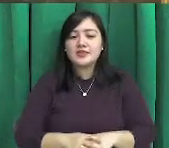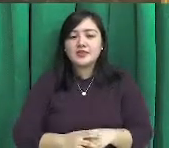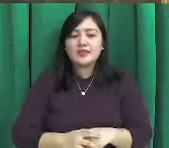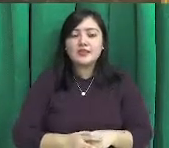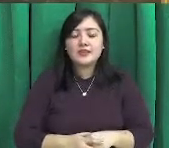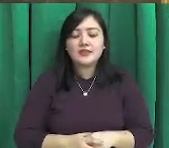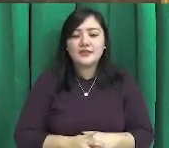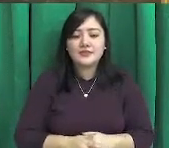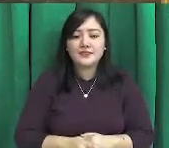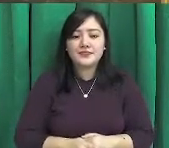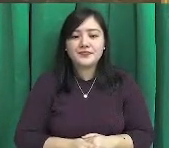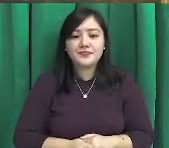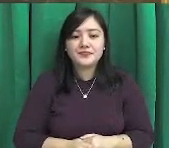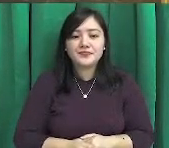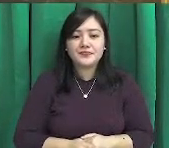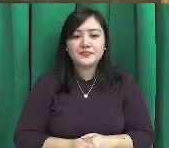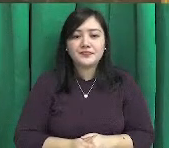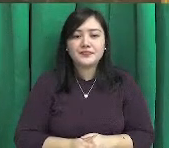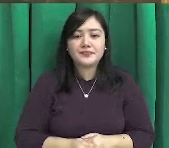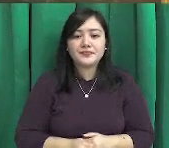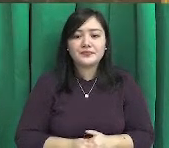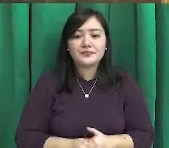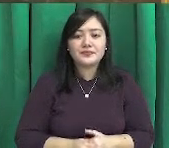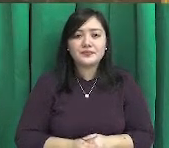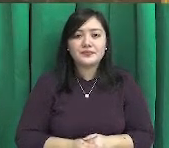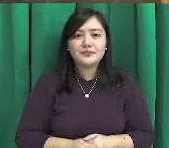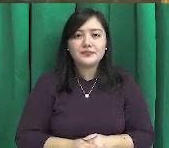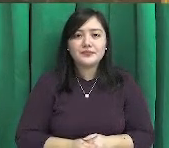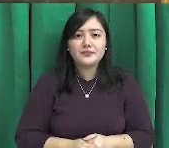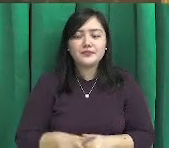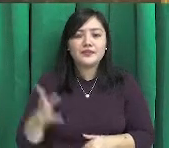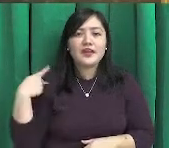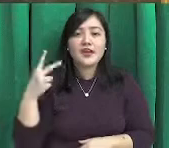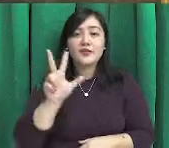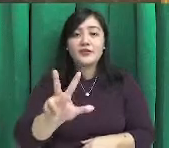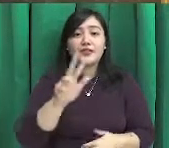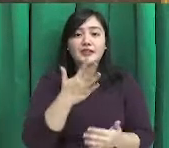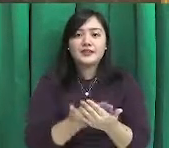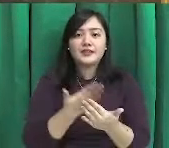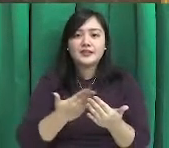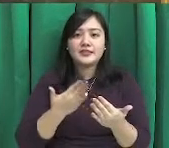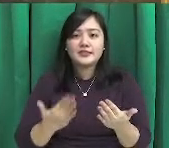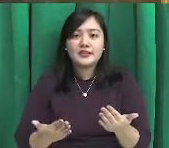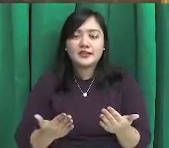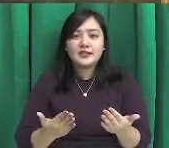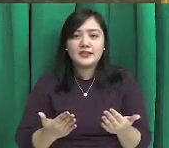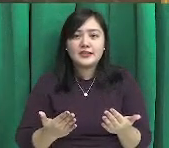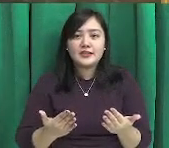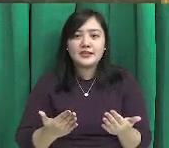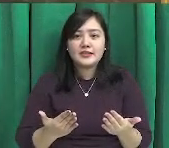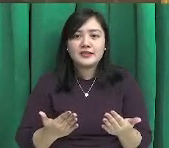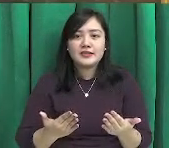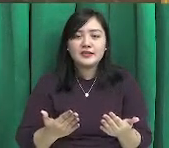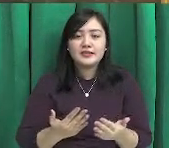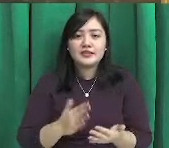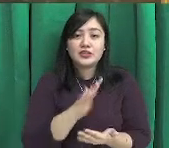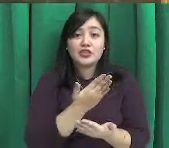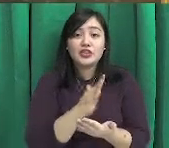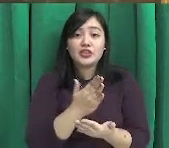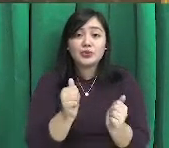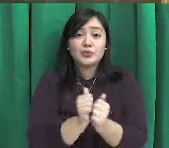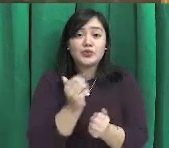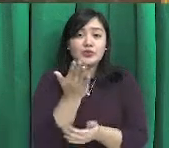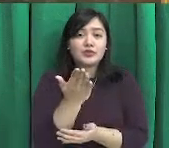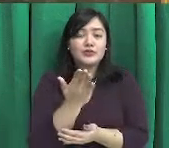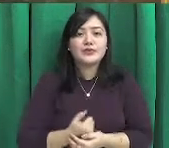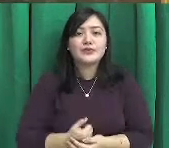pleasant riches. Alright? Now, there are three things, Sir Mga Patid, na pahapyawan ko lang kasi lumampas na po tayo